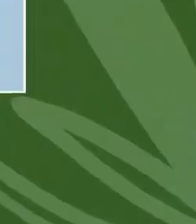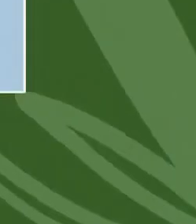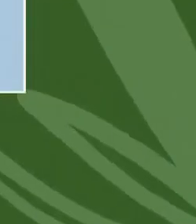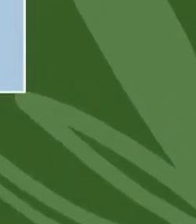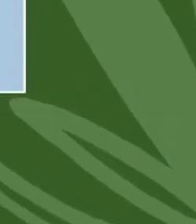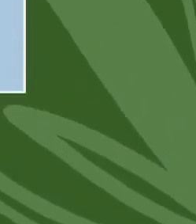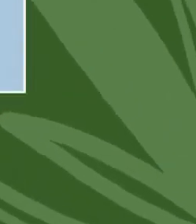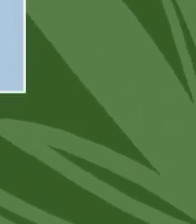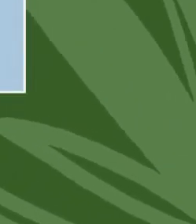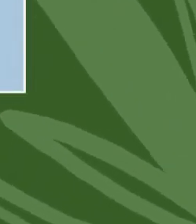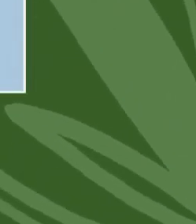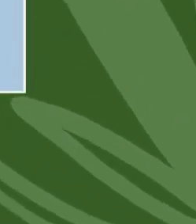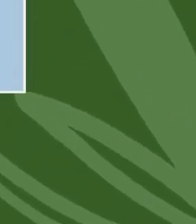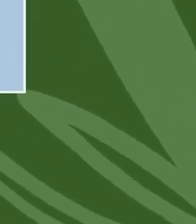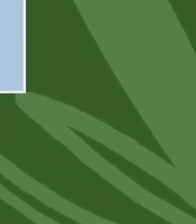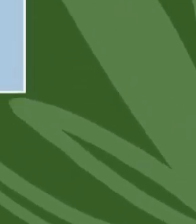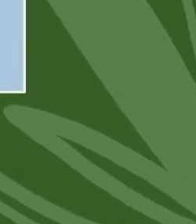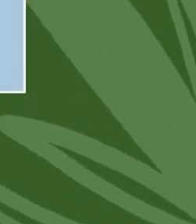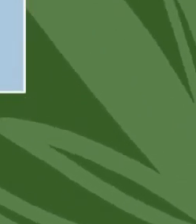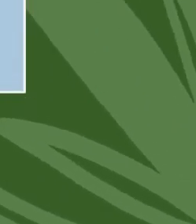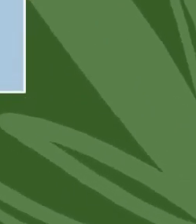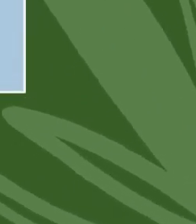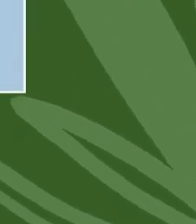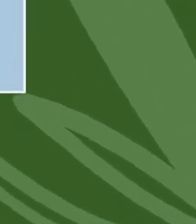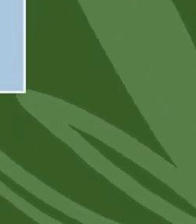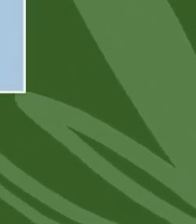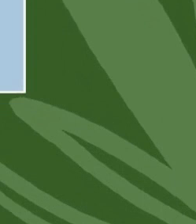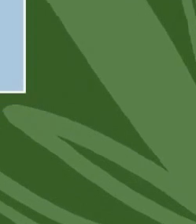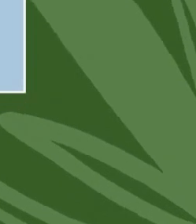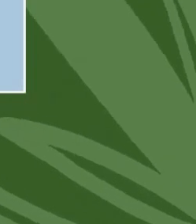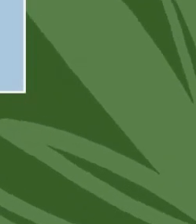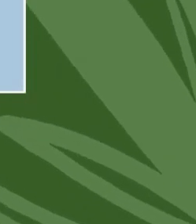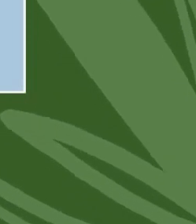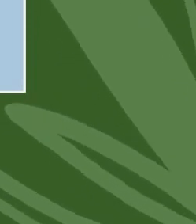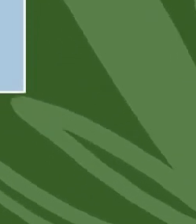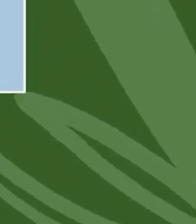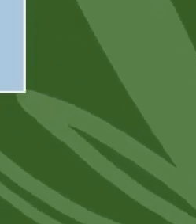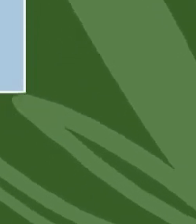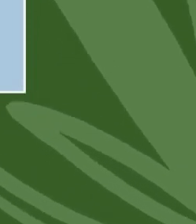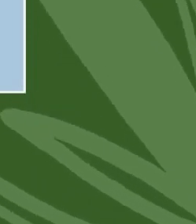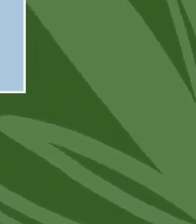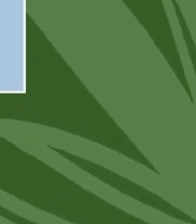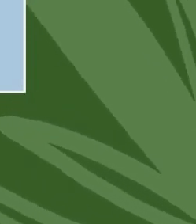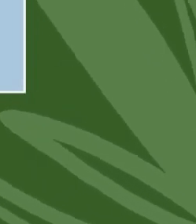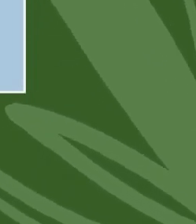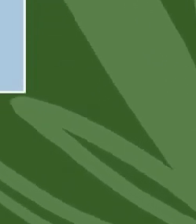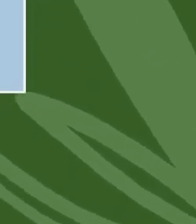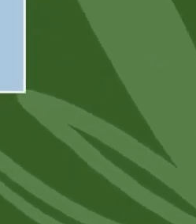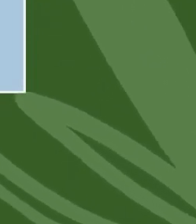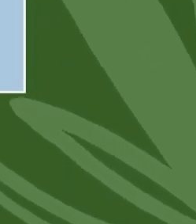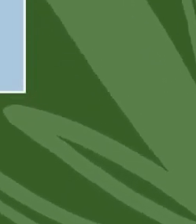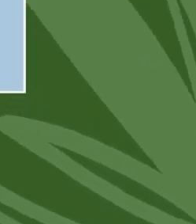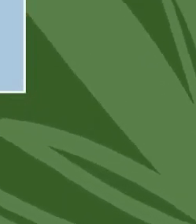ikan, hasil banyak jana pendapatan. Mereka memukat ikan untuk menjana wang. Okeylah, boleh tepat.